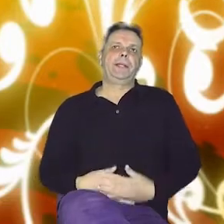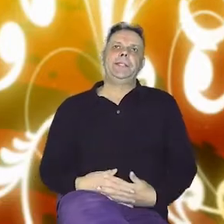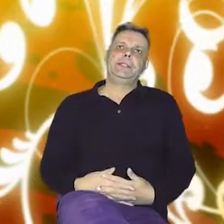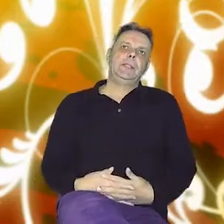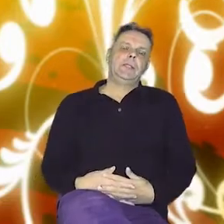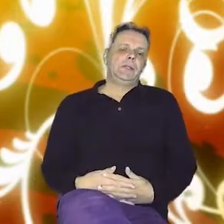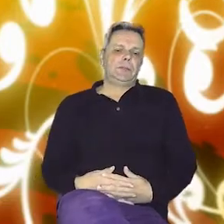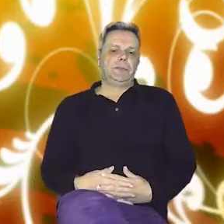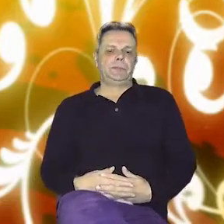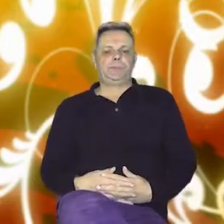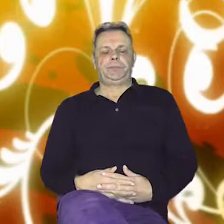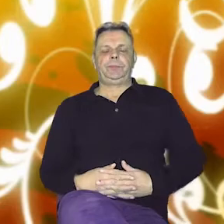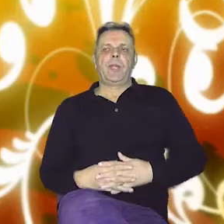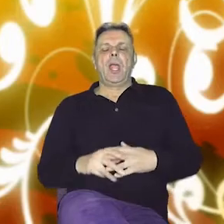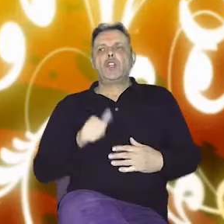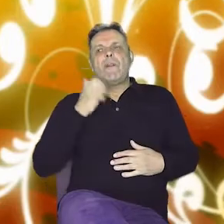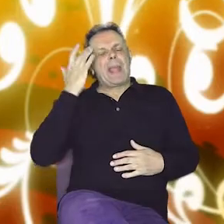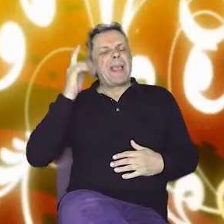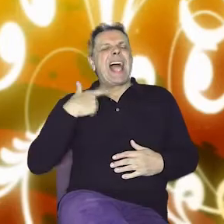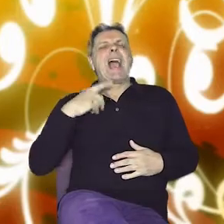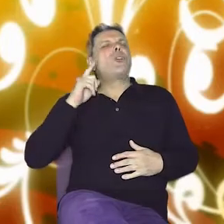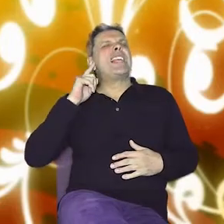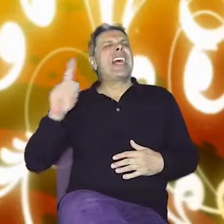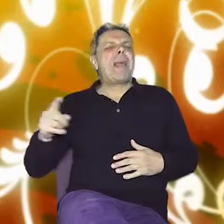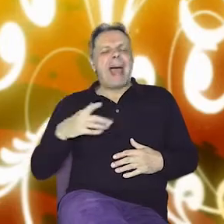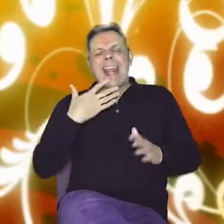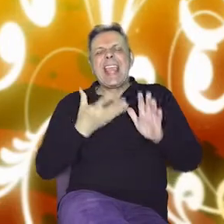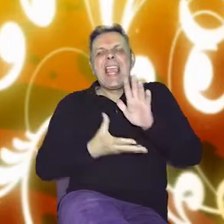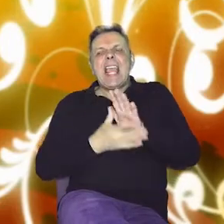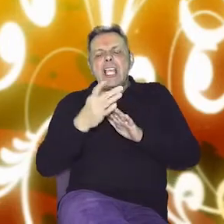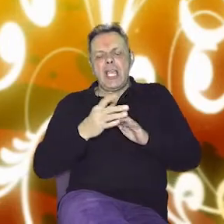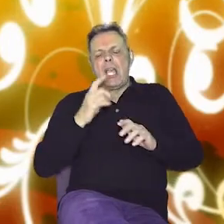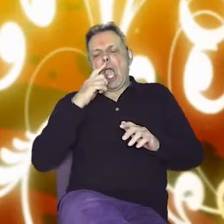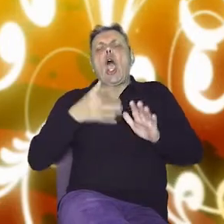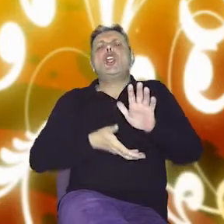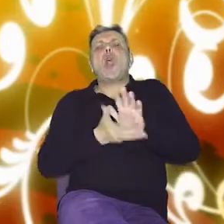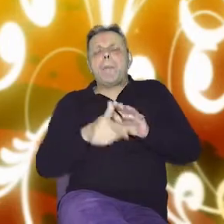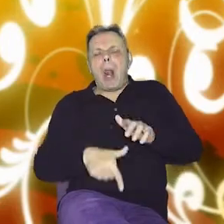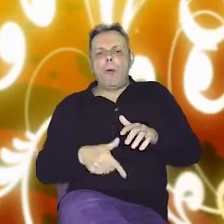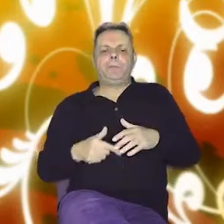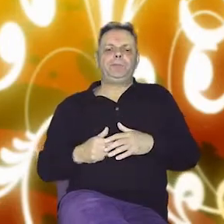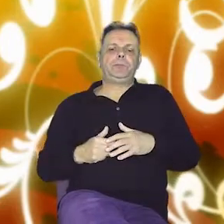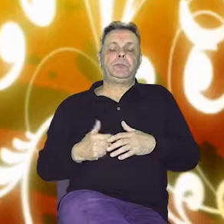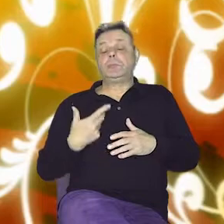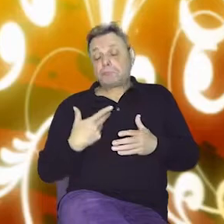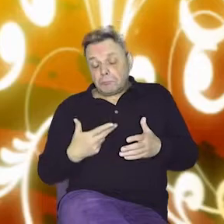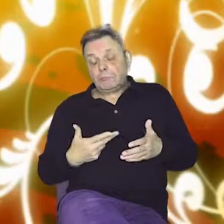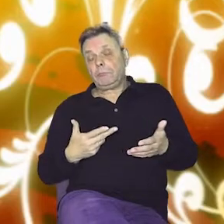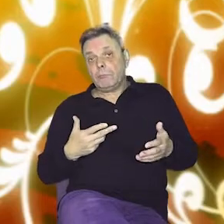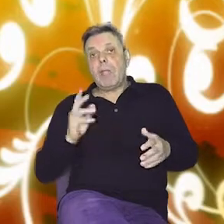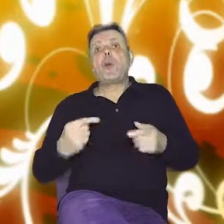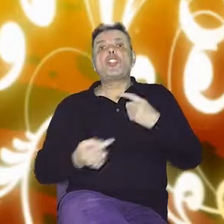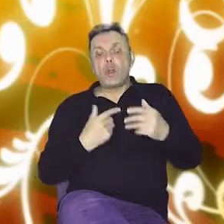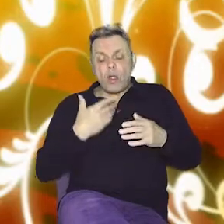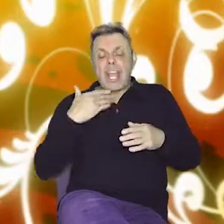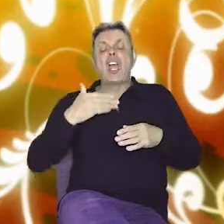da ako se zanemari to stopalom, da će malo pomalo mu odrezati nogu dovden, pa dovden, pa dovden, pa će